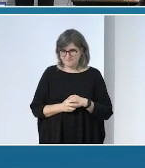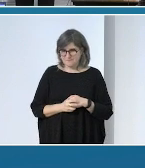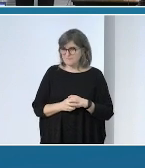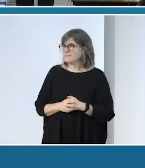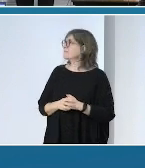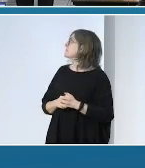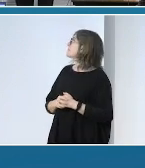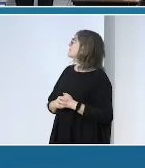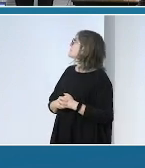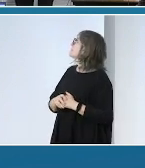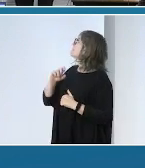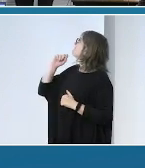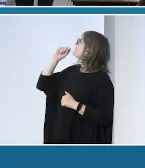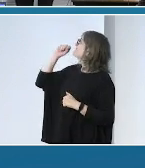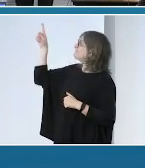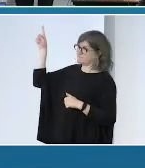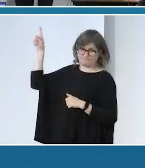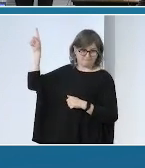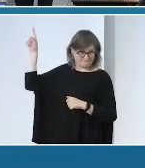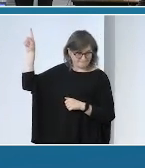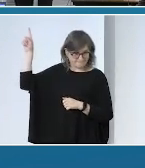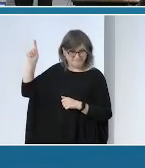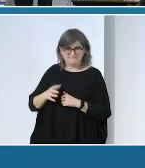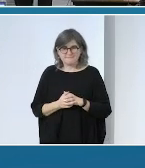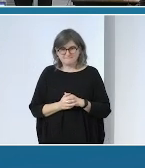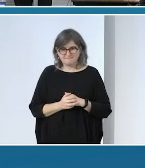l'appareil vestibulaire et ses connexions.